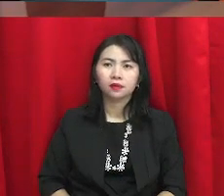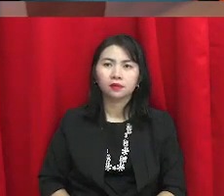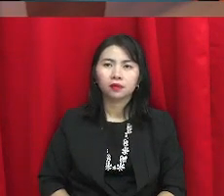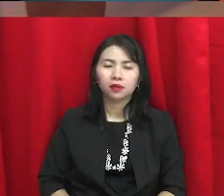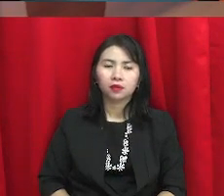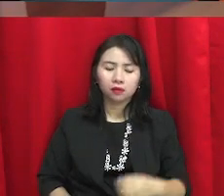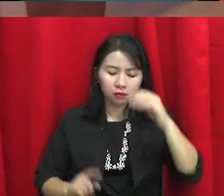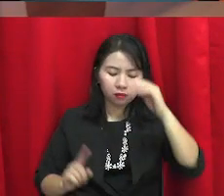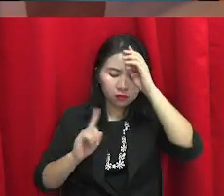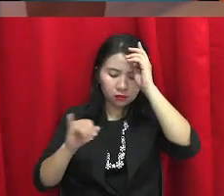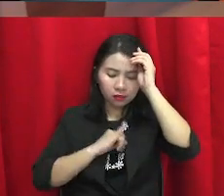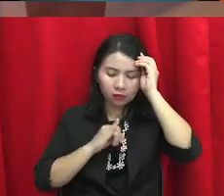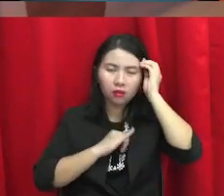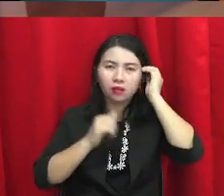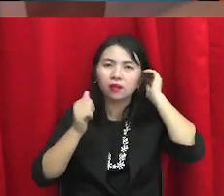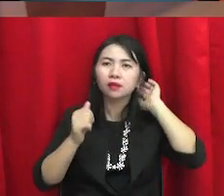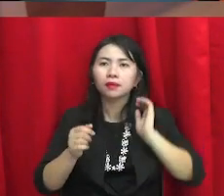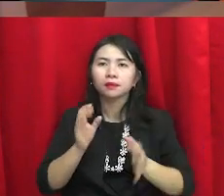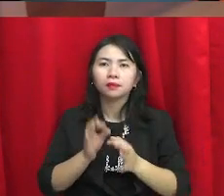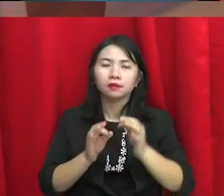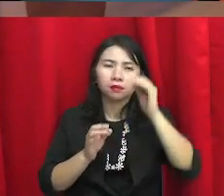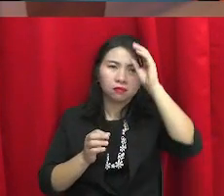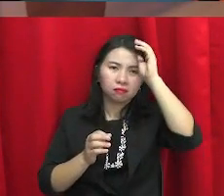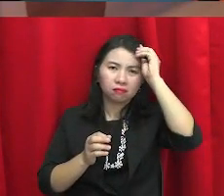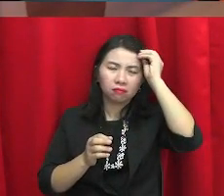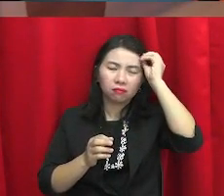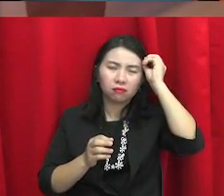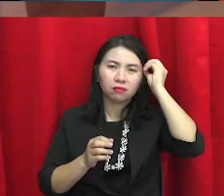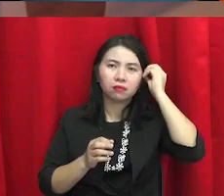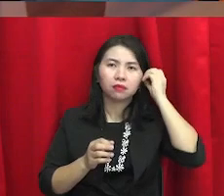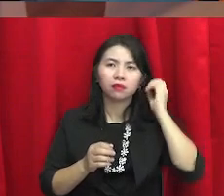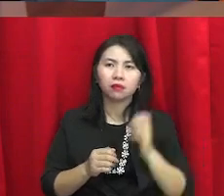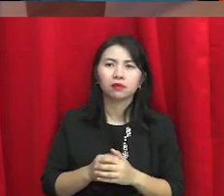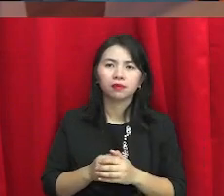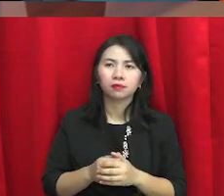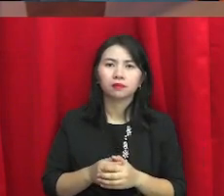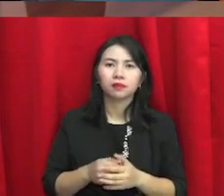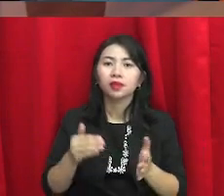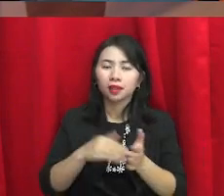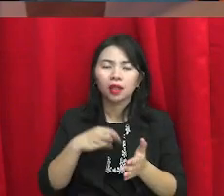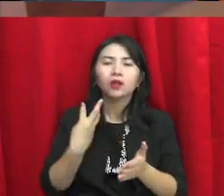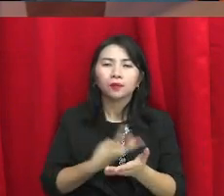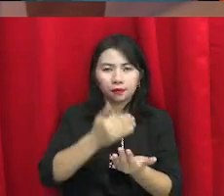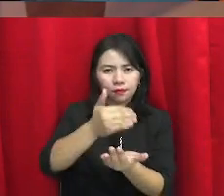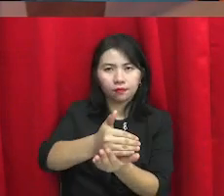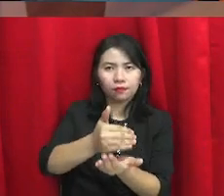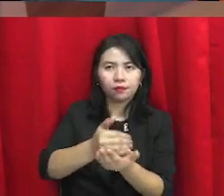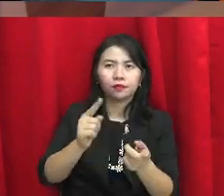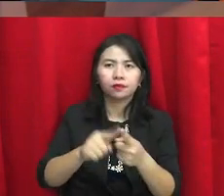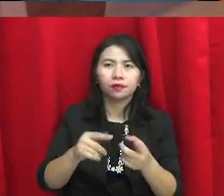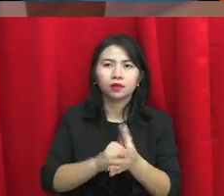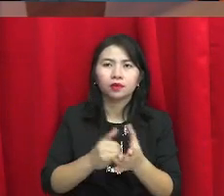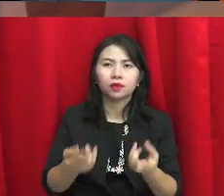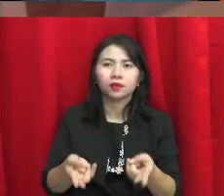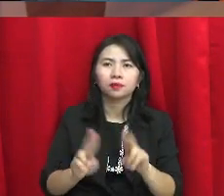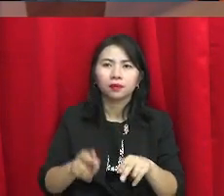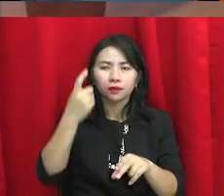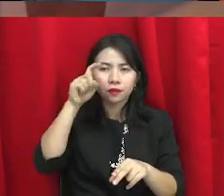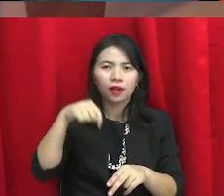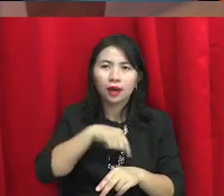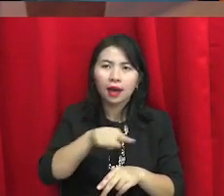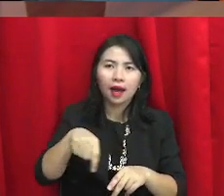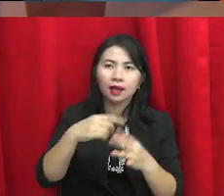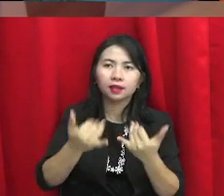interpretasyon na sinabi ko kanina. Baka ganun ang mangyayari sa iyo. Yun ang iniiwasan natin dito. Para mapakita natin